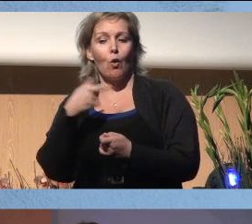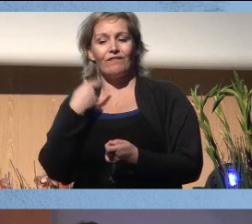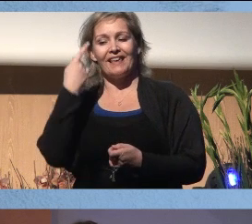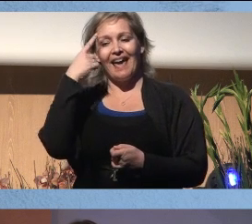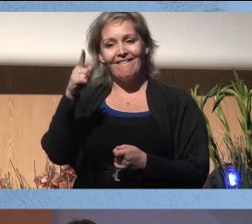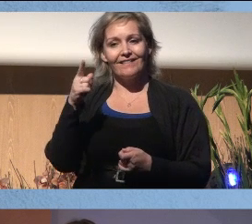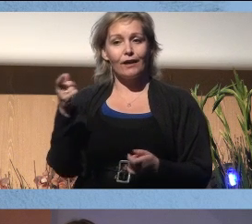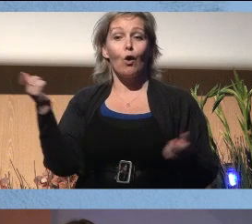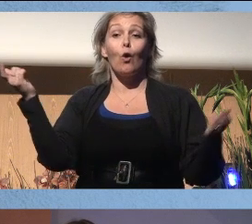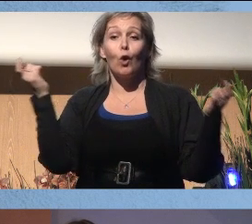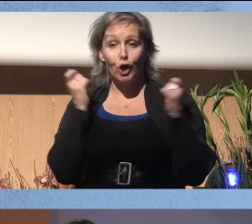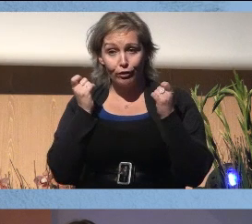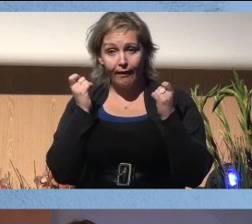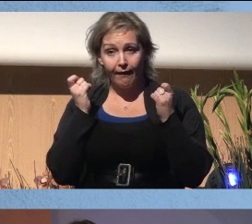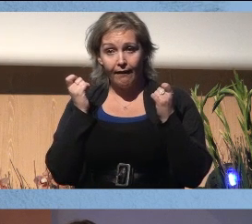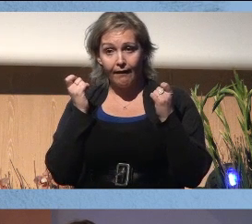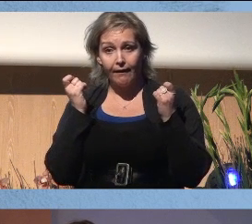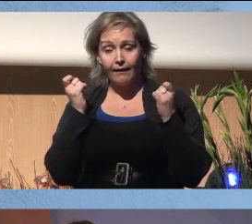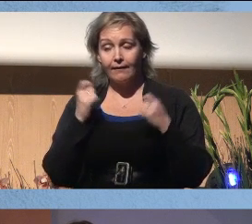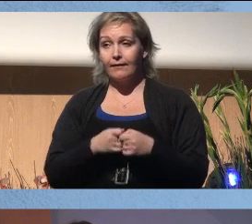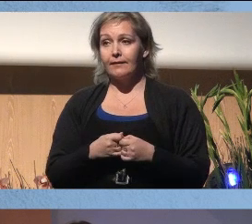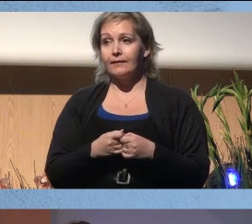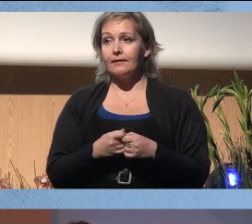evner å lytte.